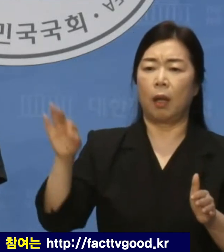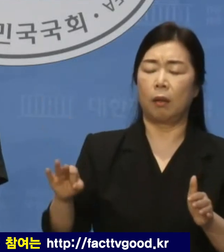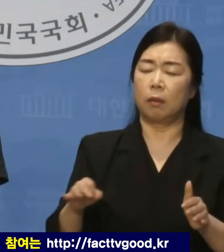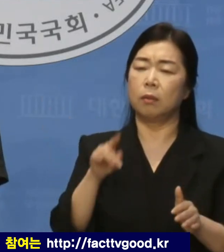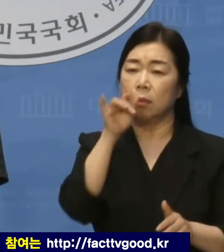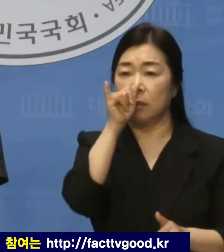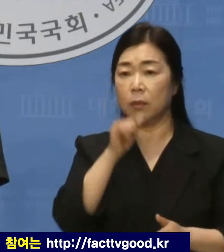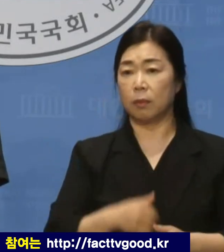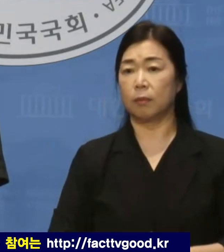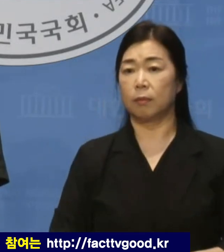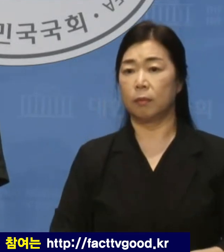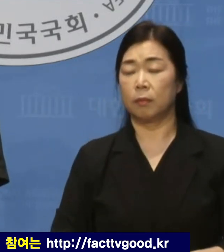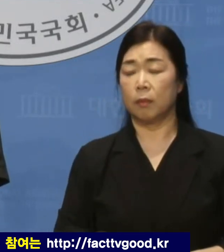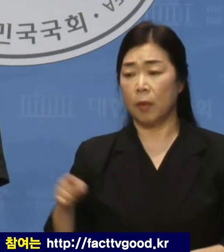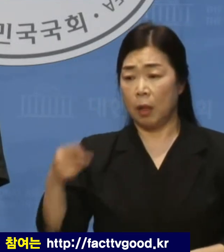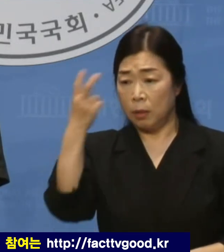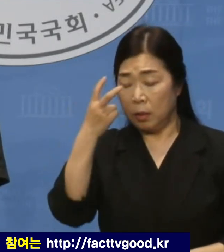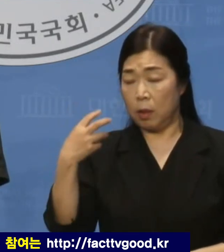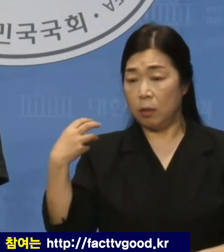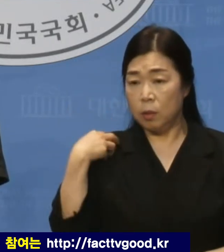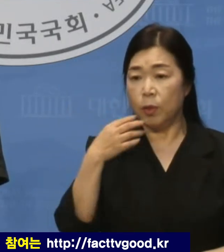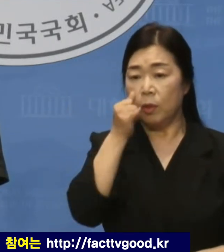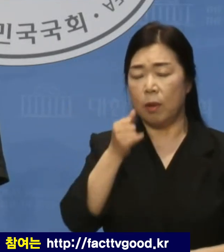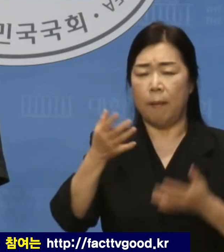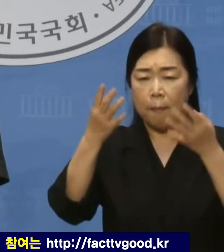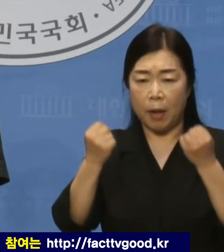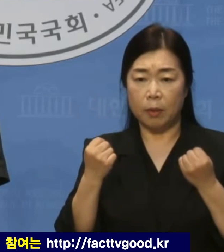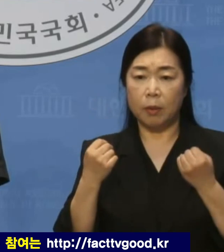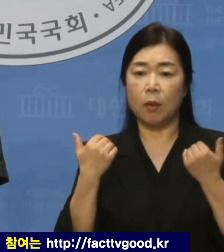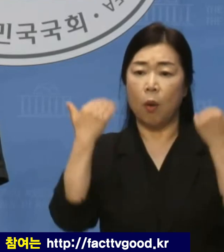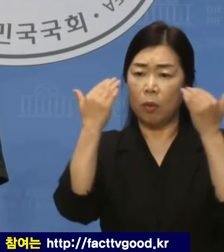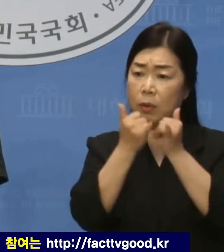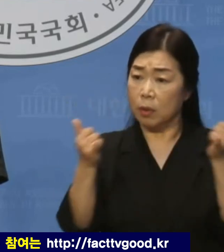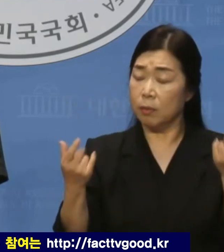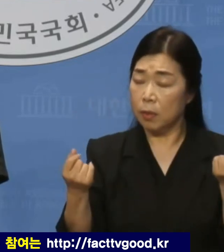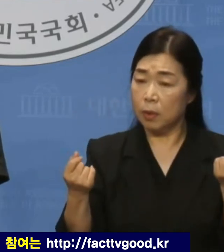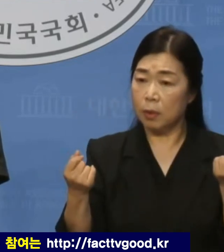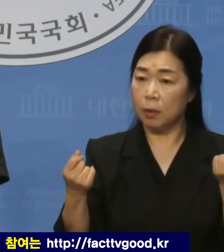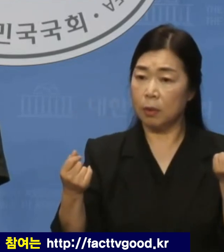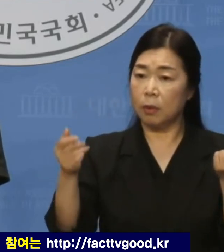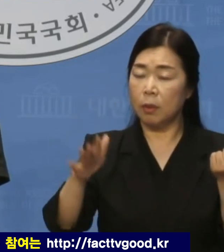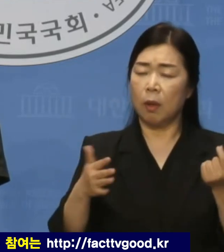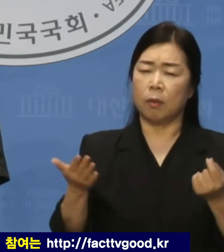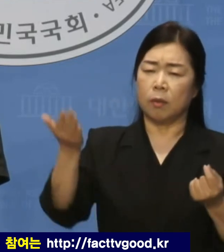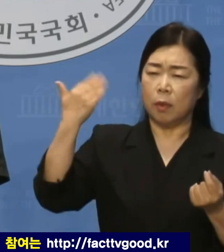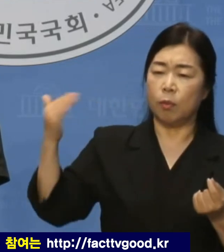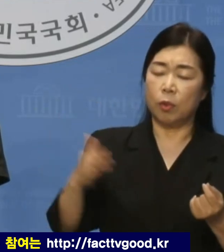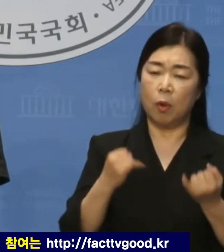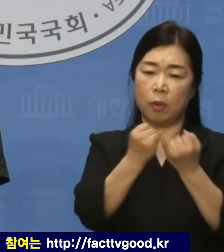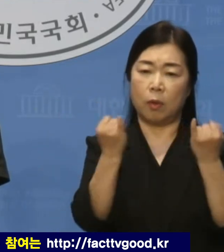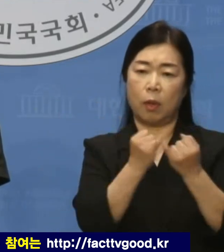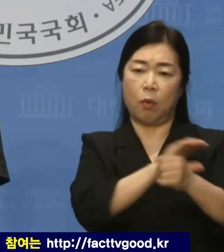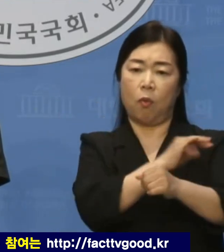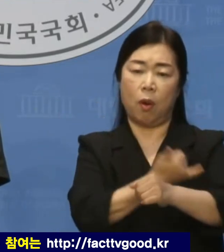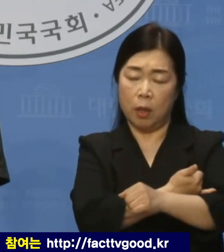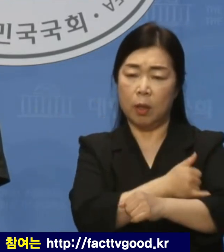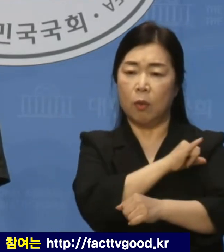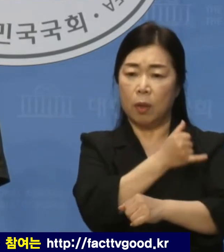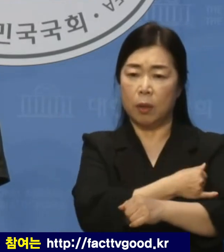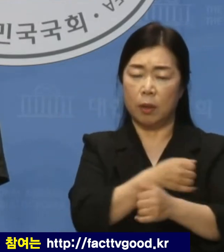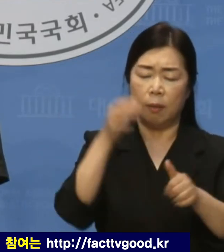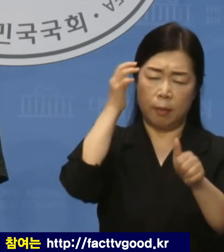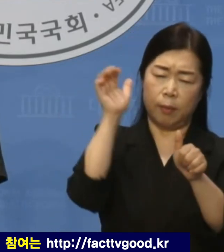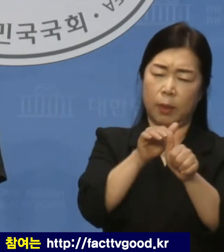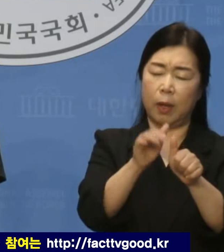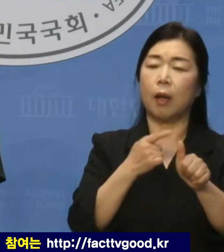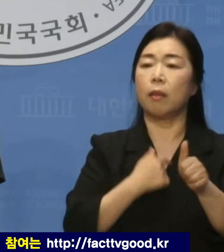폄하되곤 합니다. 그들을 지킬 의무가 있는 수많은 어른들로부터 말이죠. 오랜 세월 여성의 권리가 핍박받아왔던